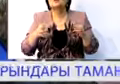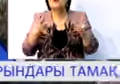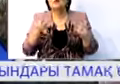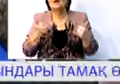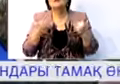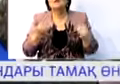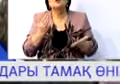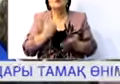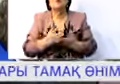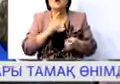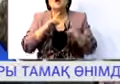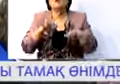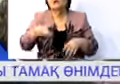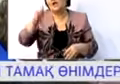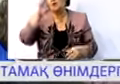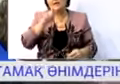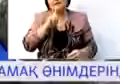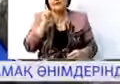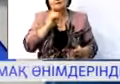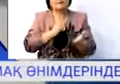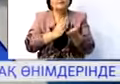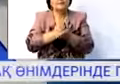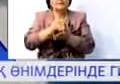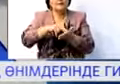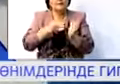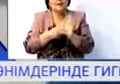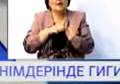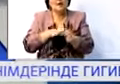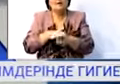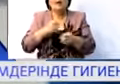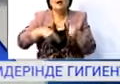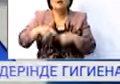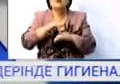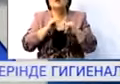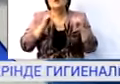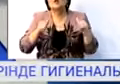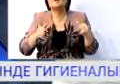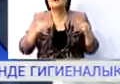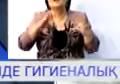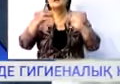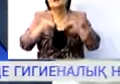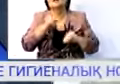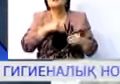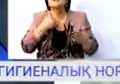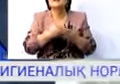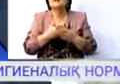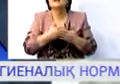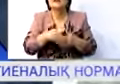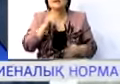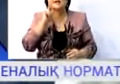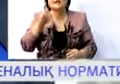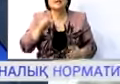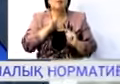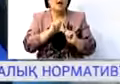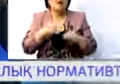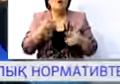отыр. Форумда сондай-ақ мемлекеттік жастар саясатын жүзеге асыруда және кәсіпкерлік саласын дамытуда нәтижелі жұмыс жасап жүрген белсенді жастар